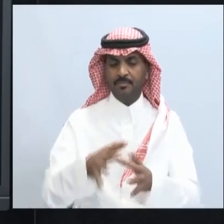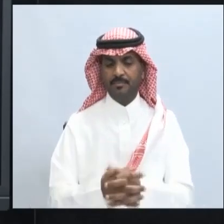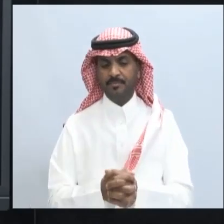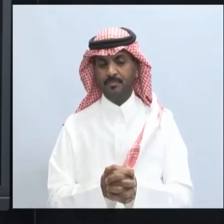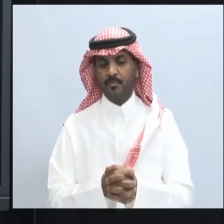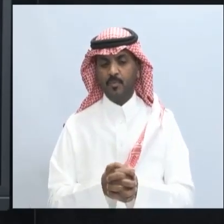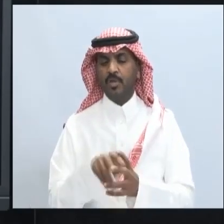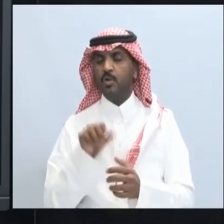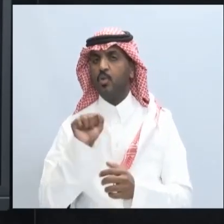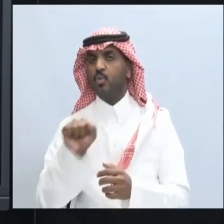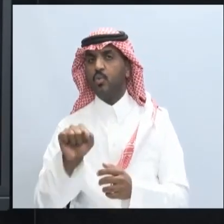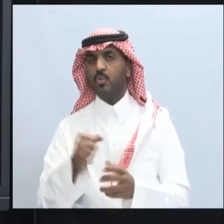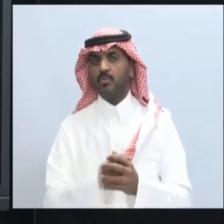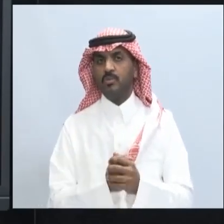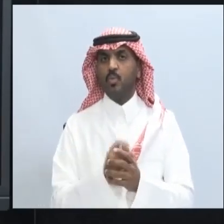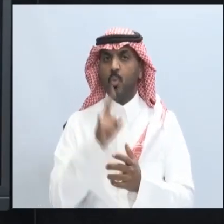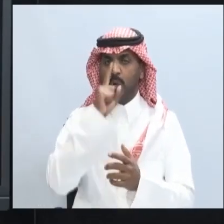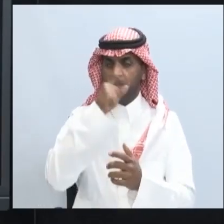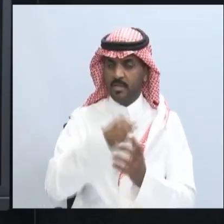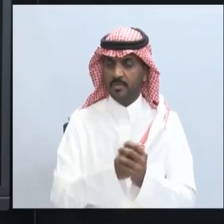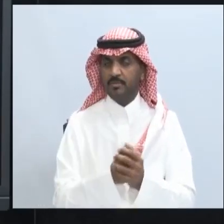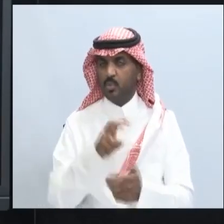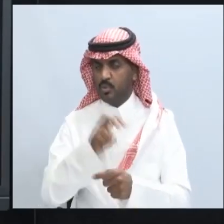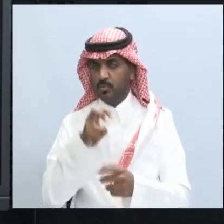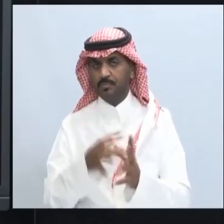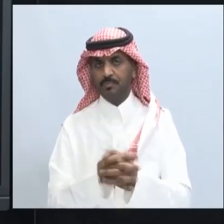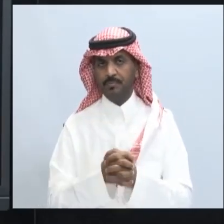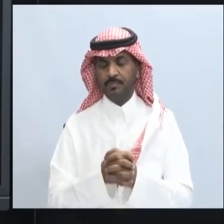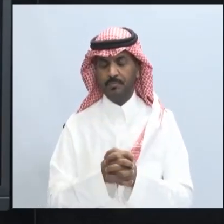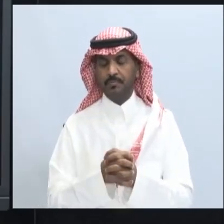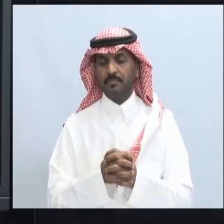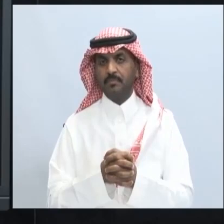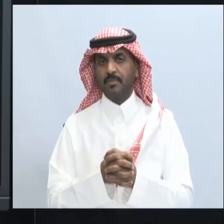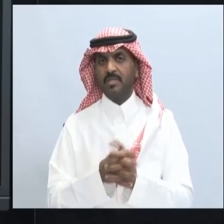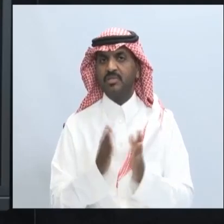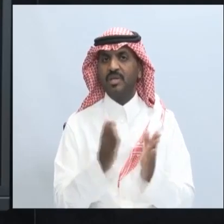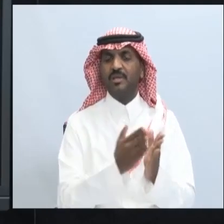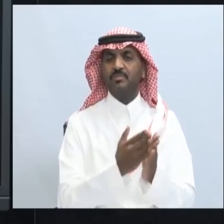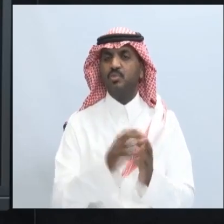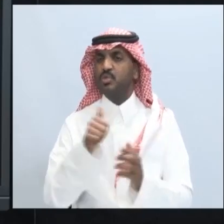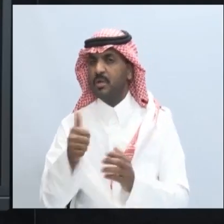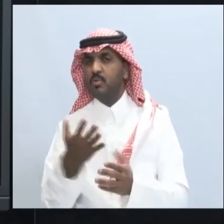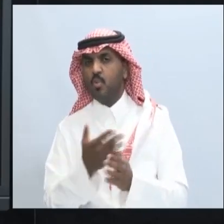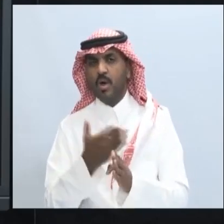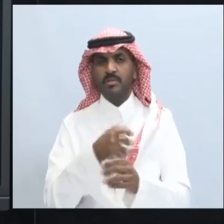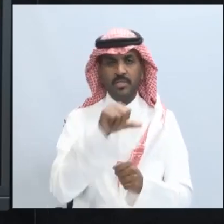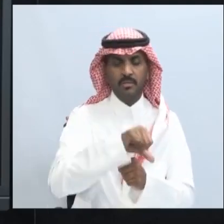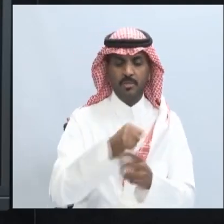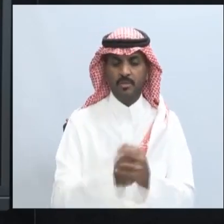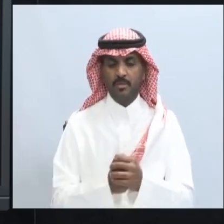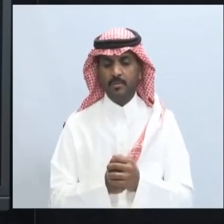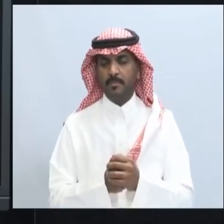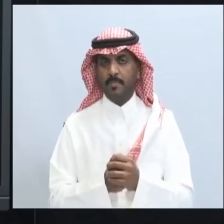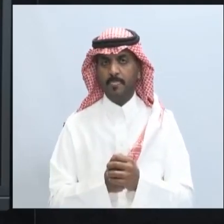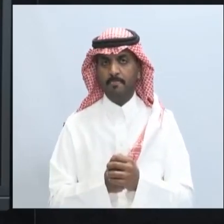هناك حقوق وهناك ماذا التزامات وهناك جانب ايجابي وهناك جانب سلبي الايجابي